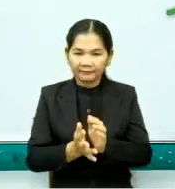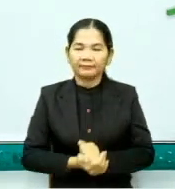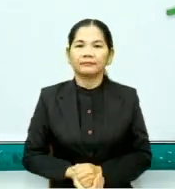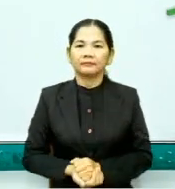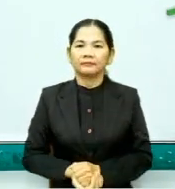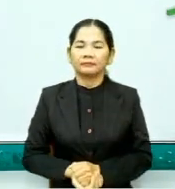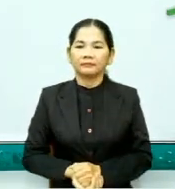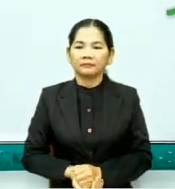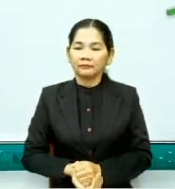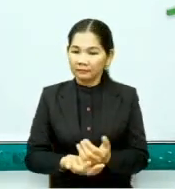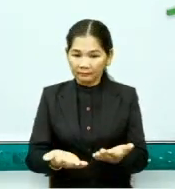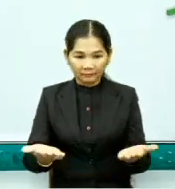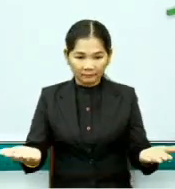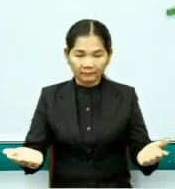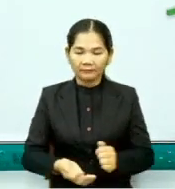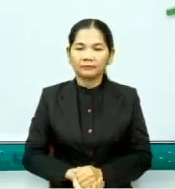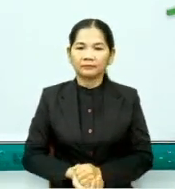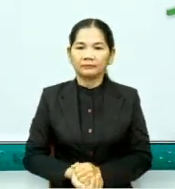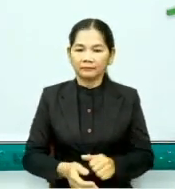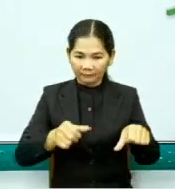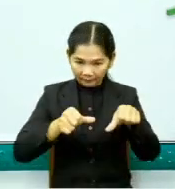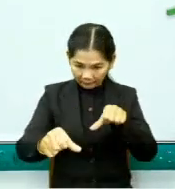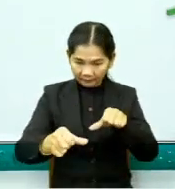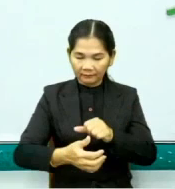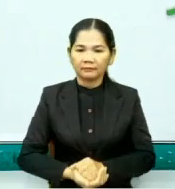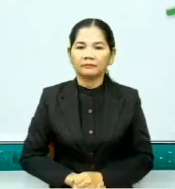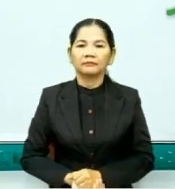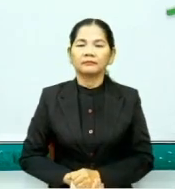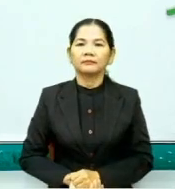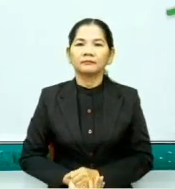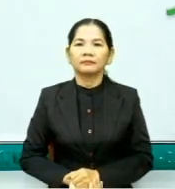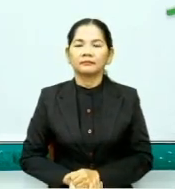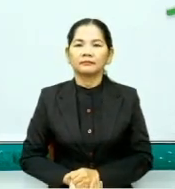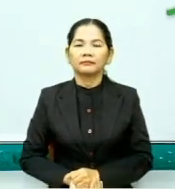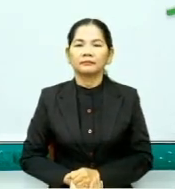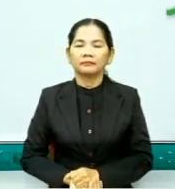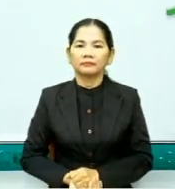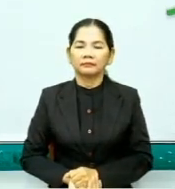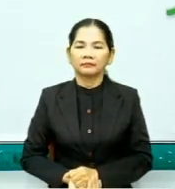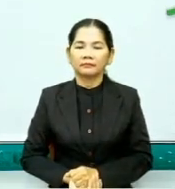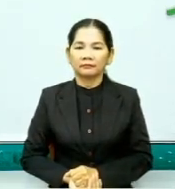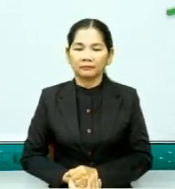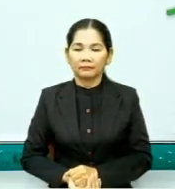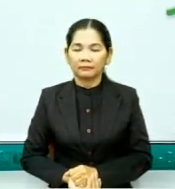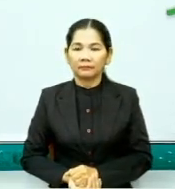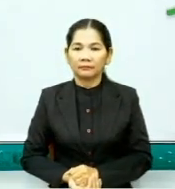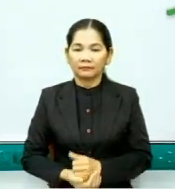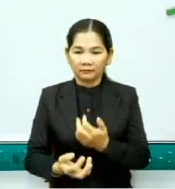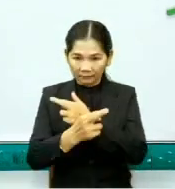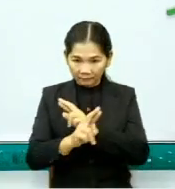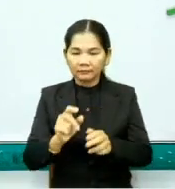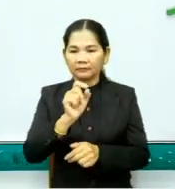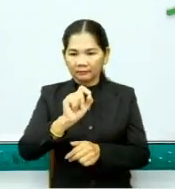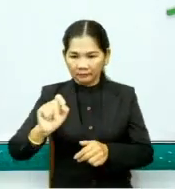chà, chẳng tỏ lỡ. Chà, dược bằng tỏ tiên là con ná. Lớ nè cô chạp đàm hai hai con triếm sơ